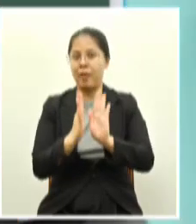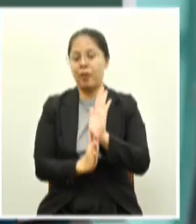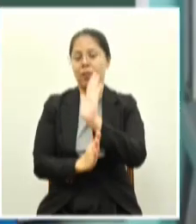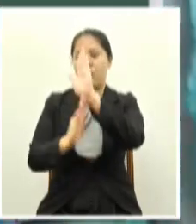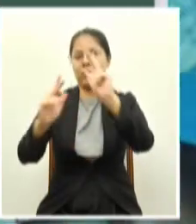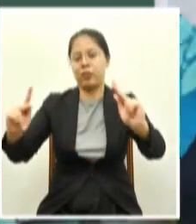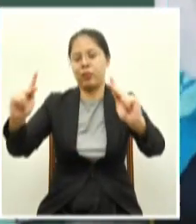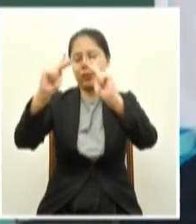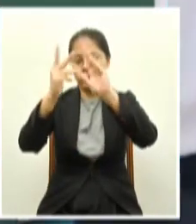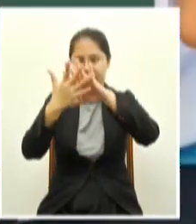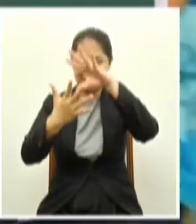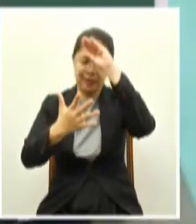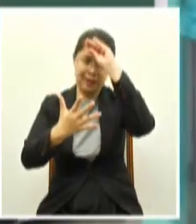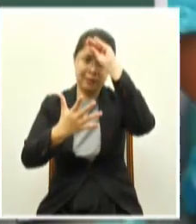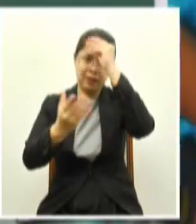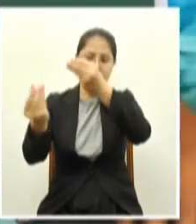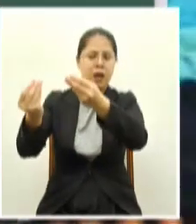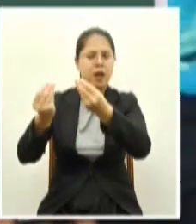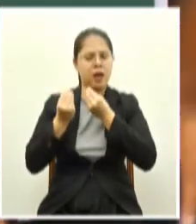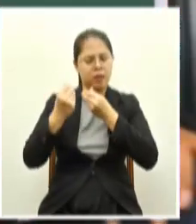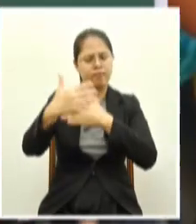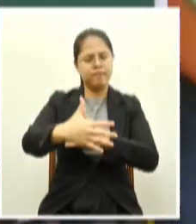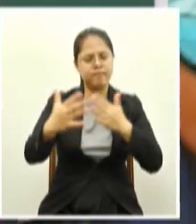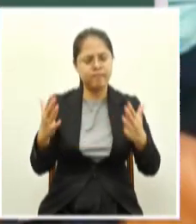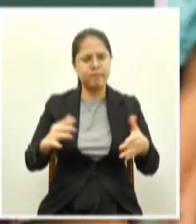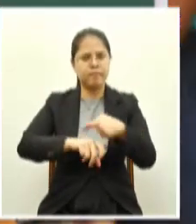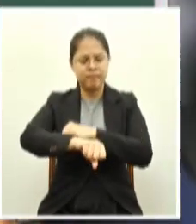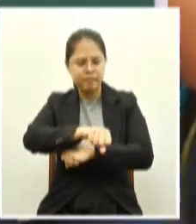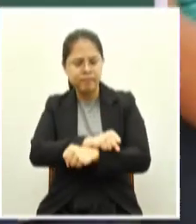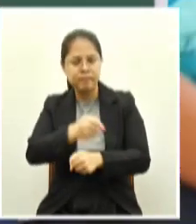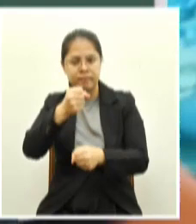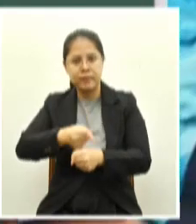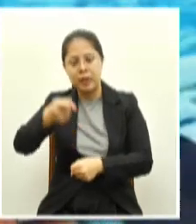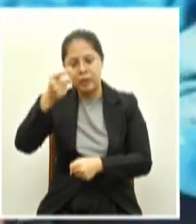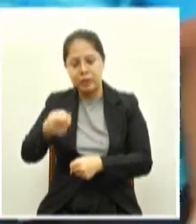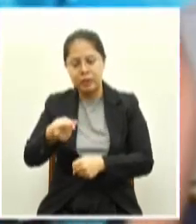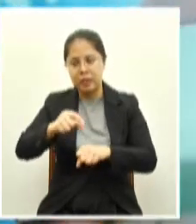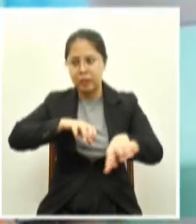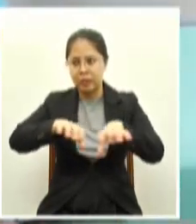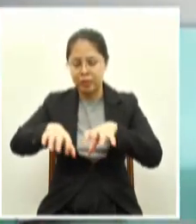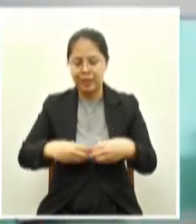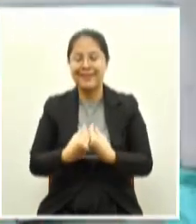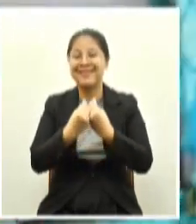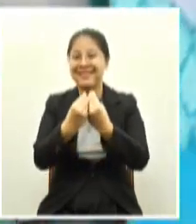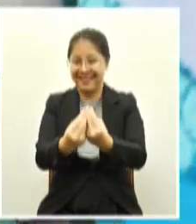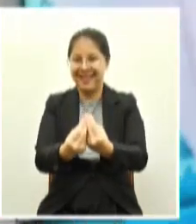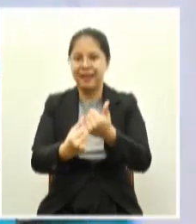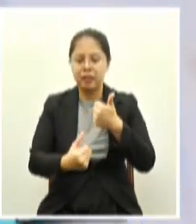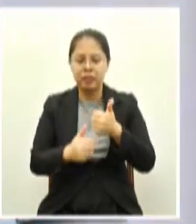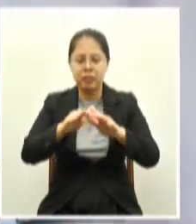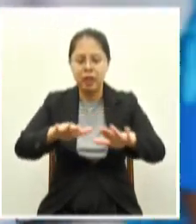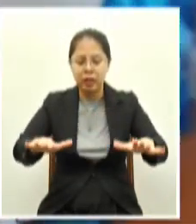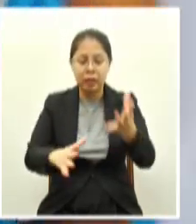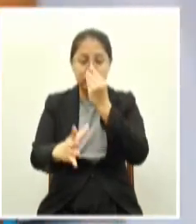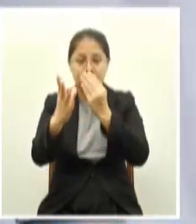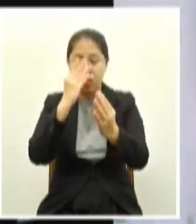าขั้นพื้นฐานเพื่อสร้างห้องเรียนเชิงรุกให้เกิดขึ้นเป็นมิติของการเรียนรู้อย่างยั่งยืนที่จะสามาร